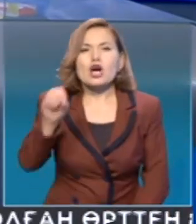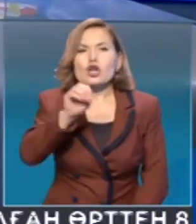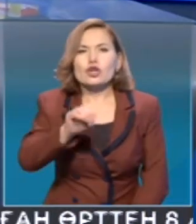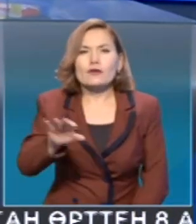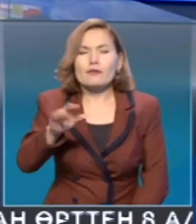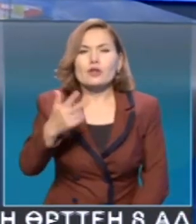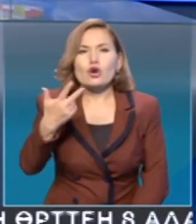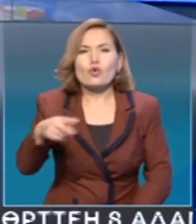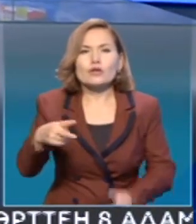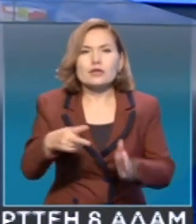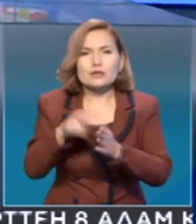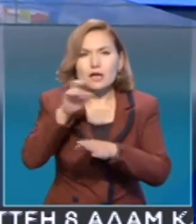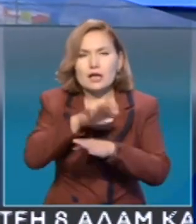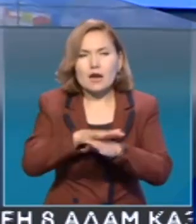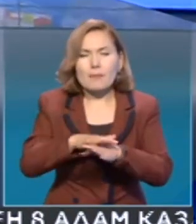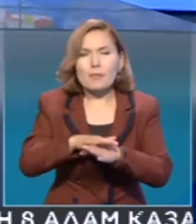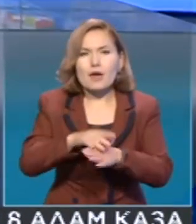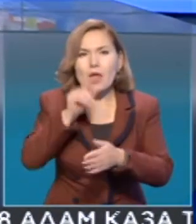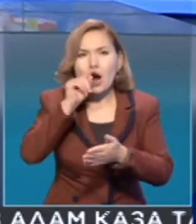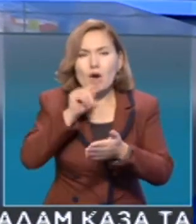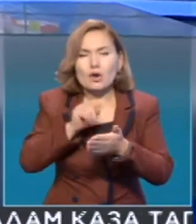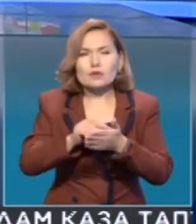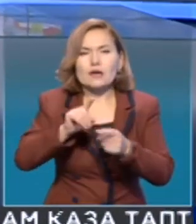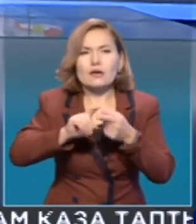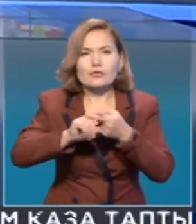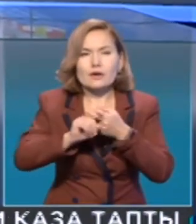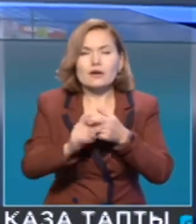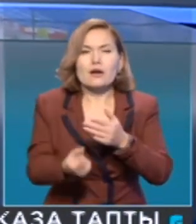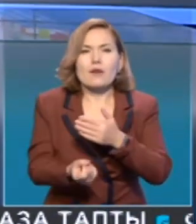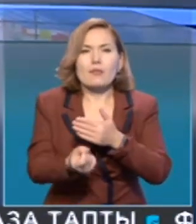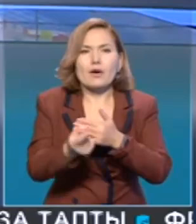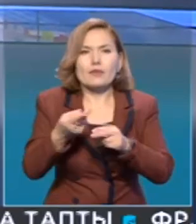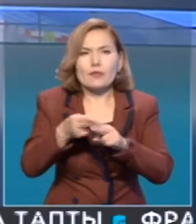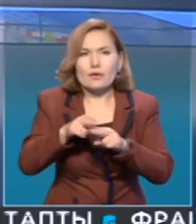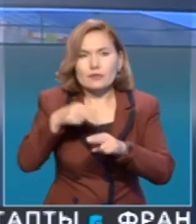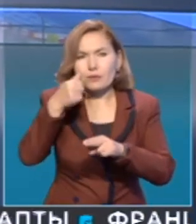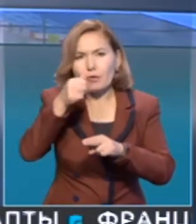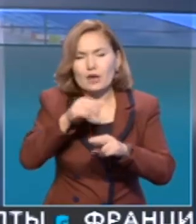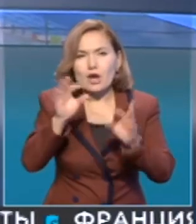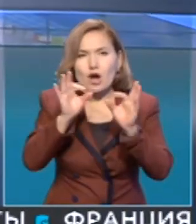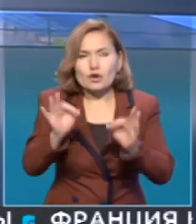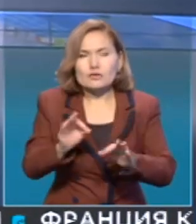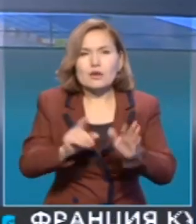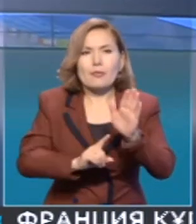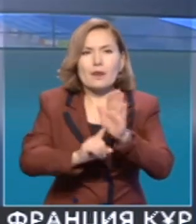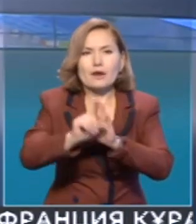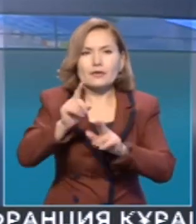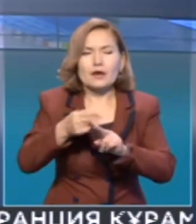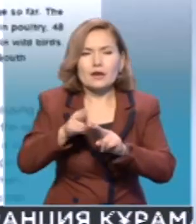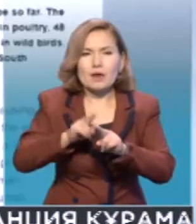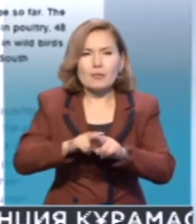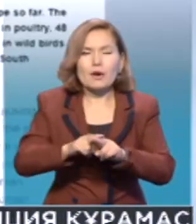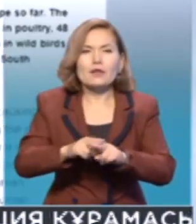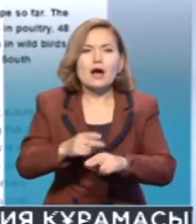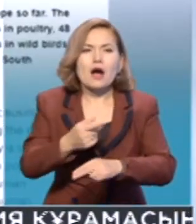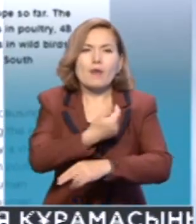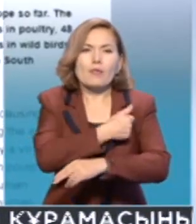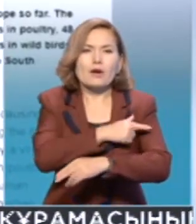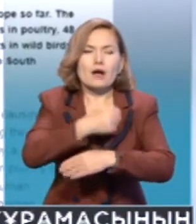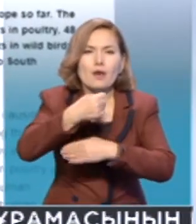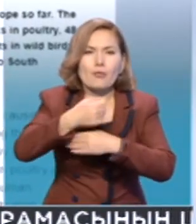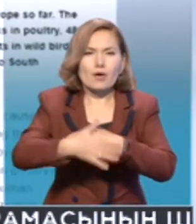Еуропаның 37 елінде құс тұмауы эпидемиясы биыл күзде тағы өршіді. Мұндай мәлімет Еуропаның ауруларды бақылау және алдын алу